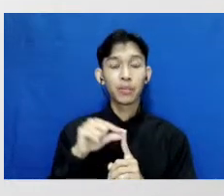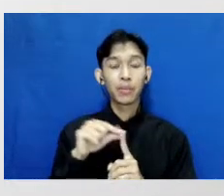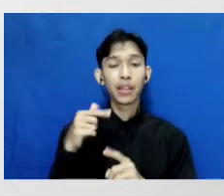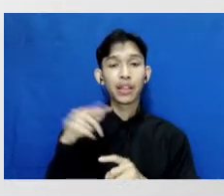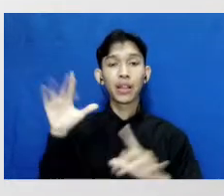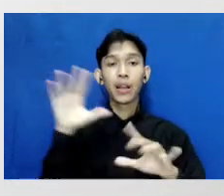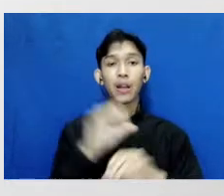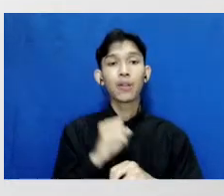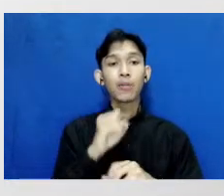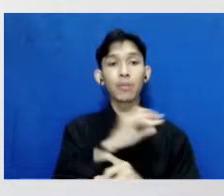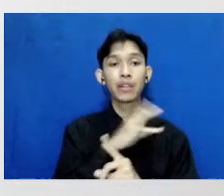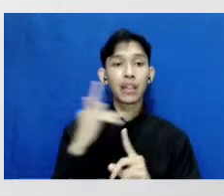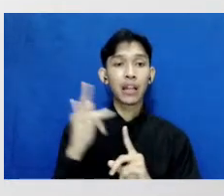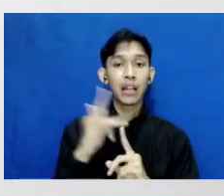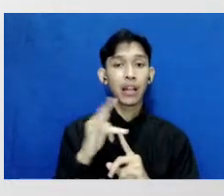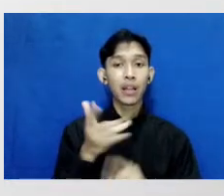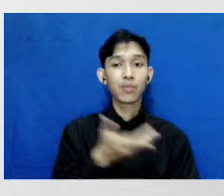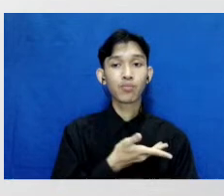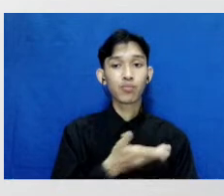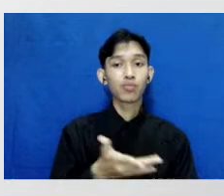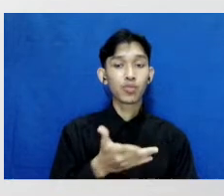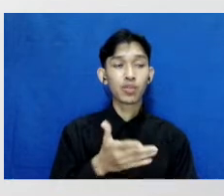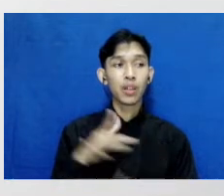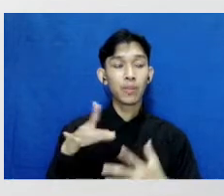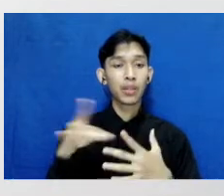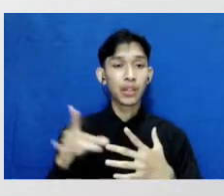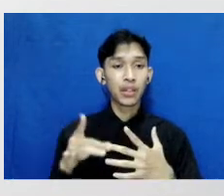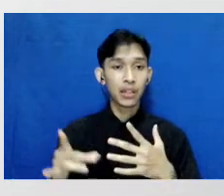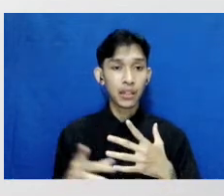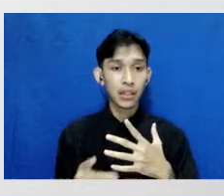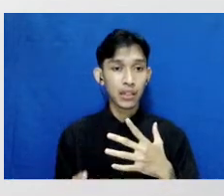berharap masyarakat itu memiliki opsi